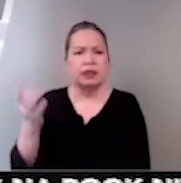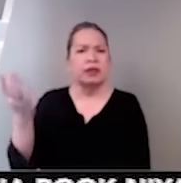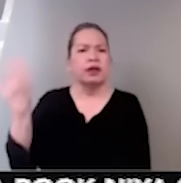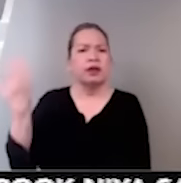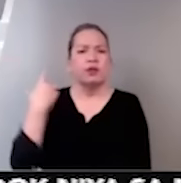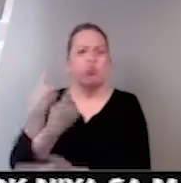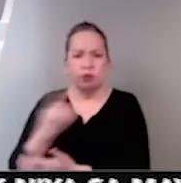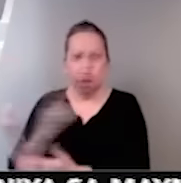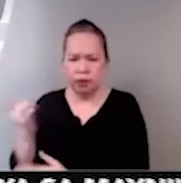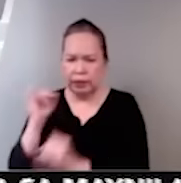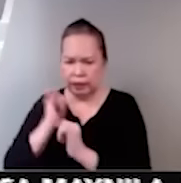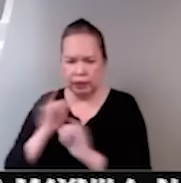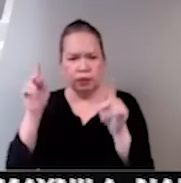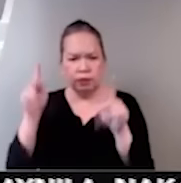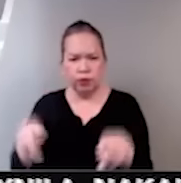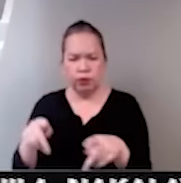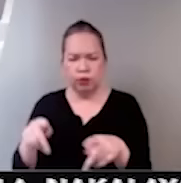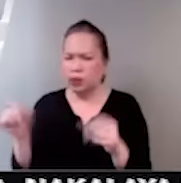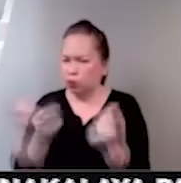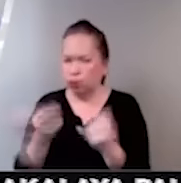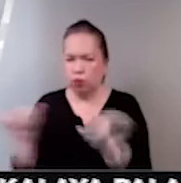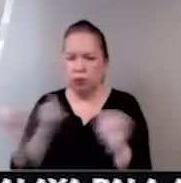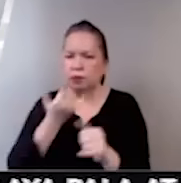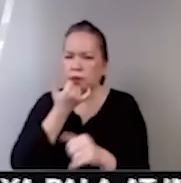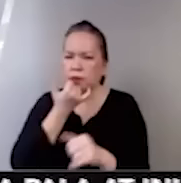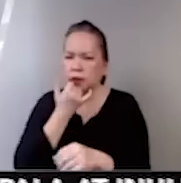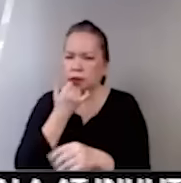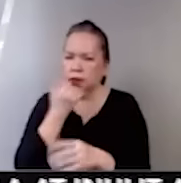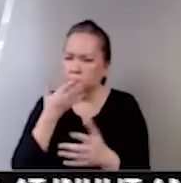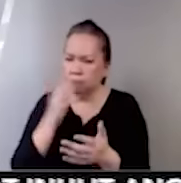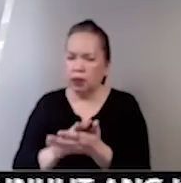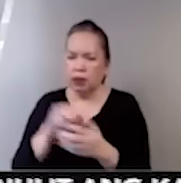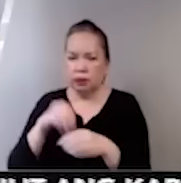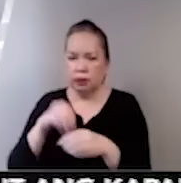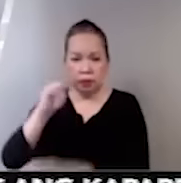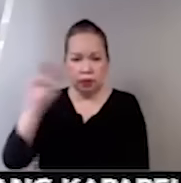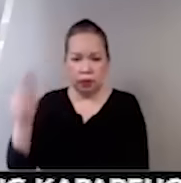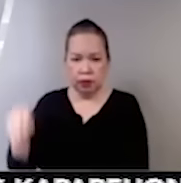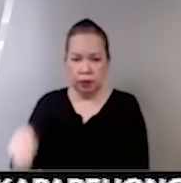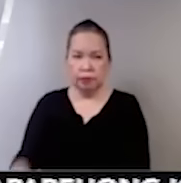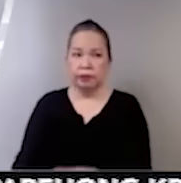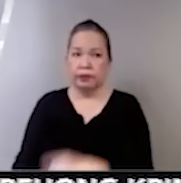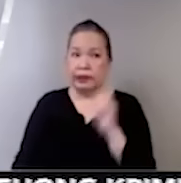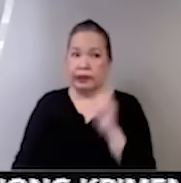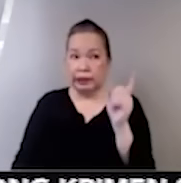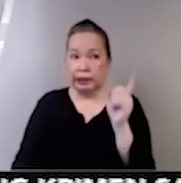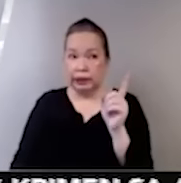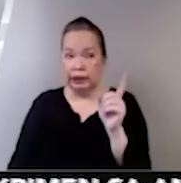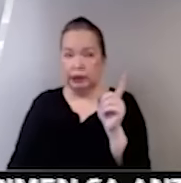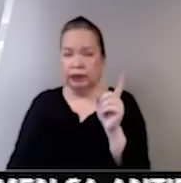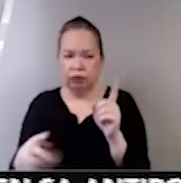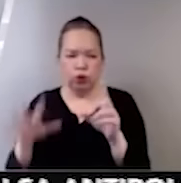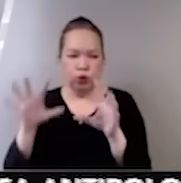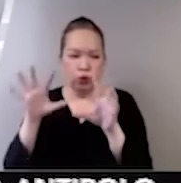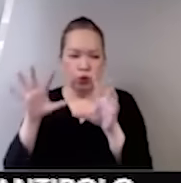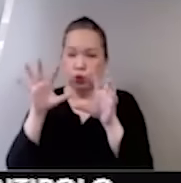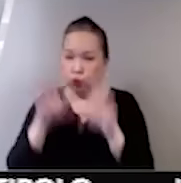sa kaparehong krimen na ginawa naman sa Maynila. Itong suspect natin na ito ay nahuli natin dito sa lungsod ng